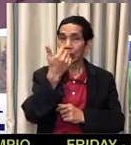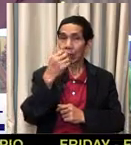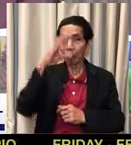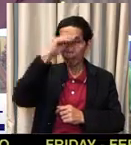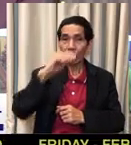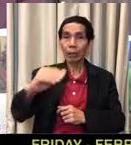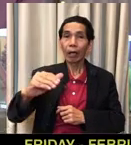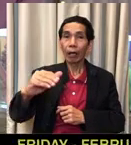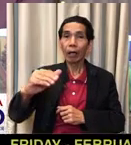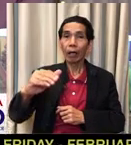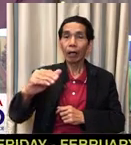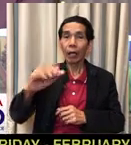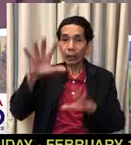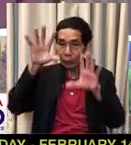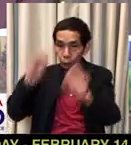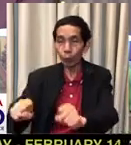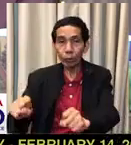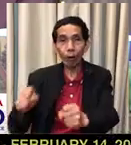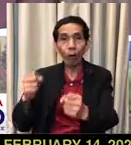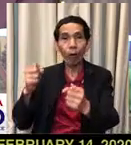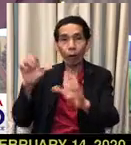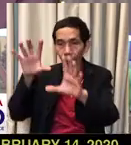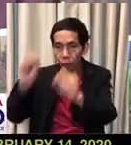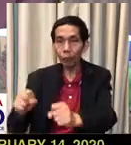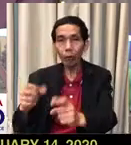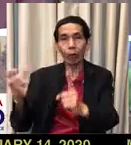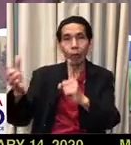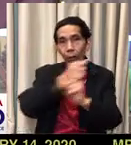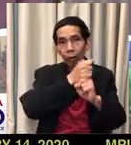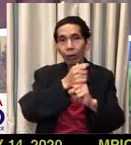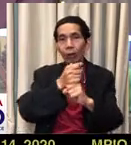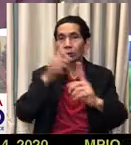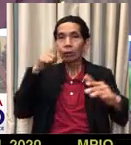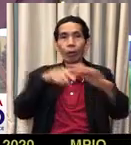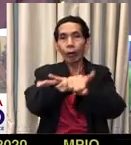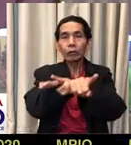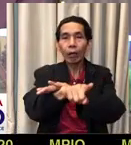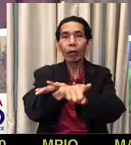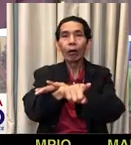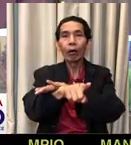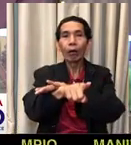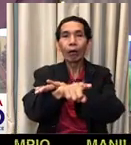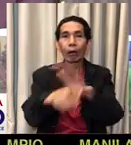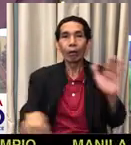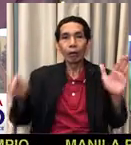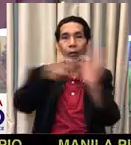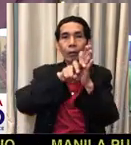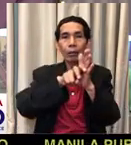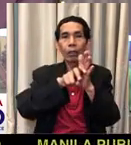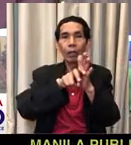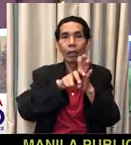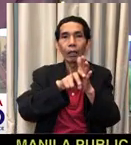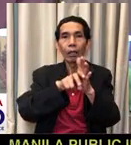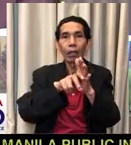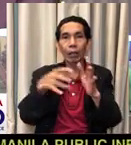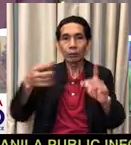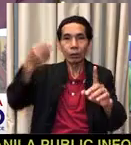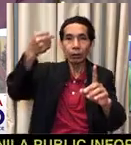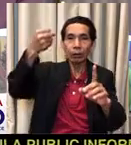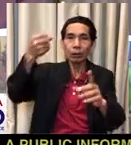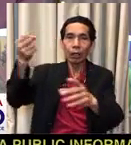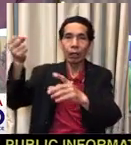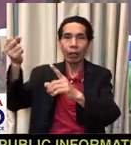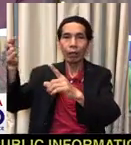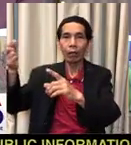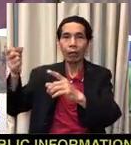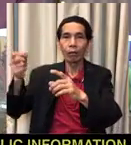batang hinuhuli lang niya. Diba, tinakasan siya. Tapos, napasakay yung dahil ayaw siyang bitawan.